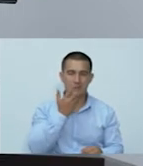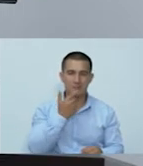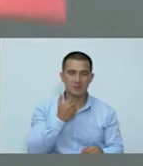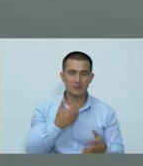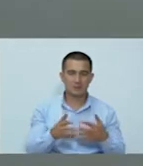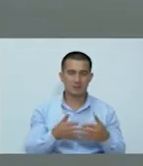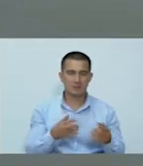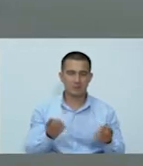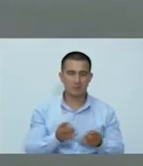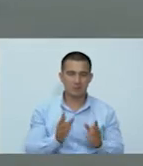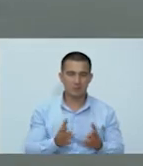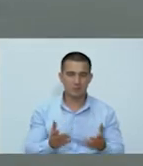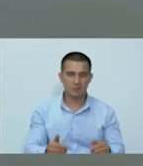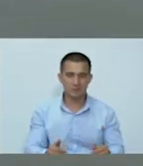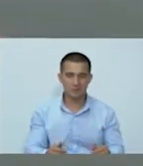bo'ladi.